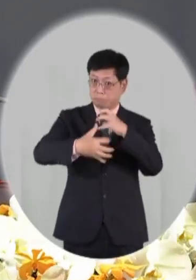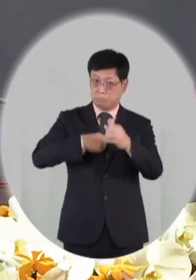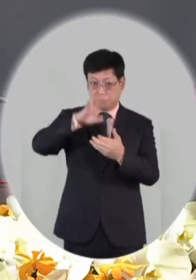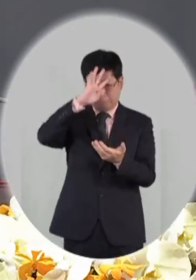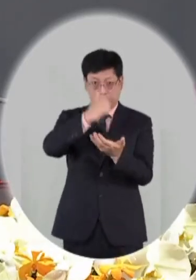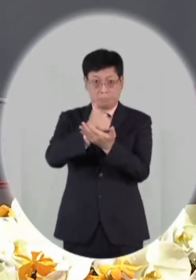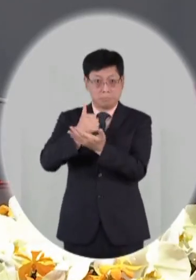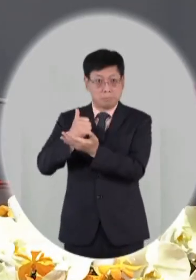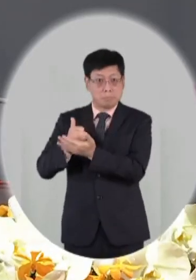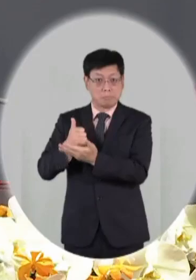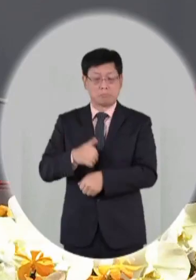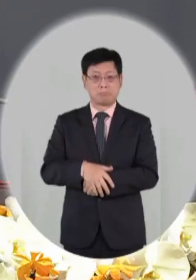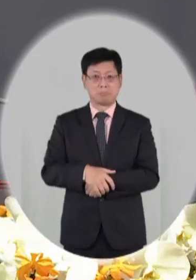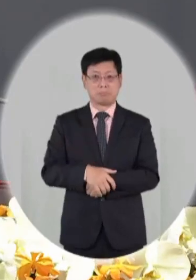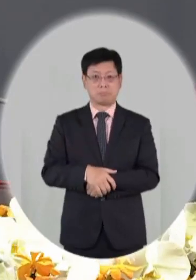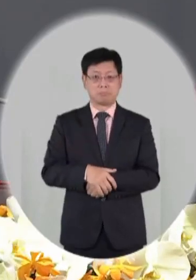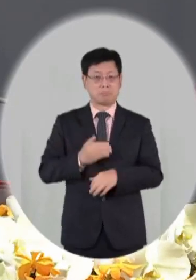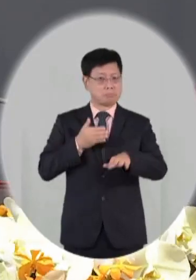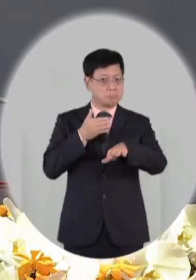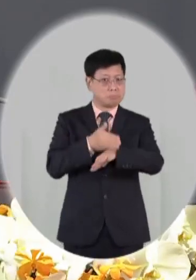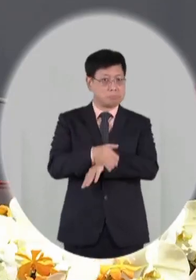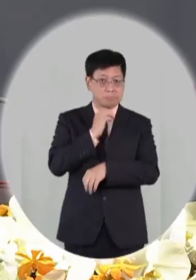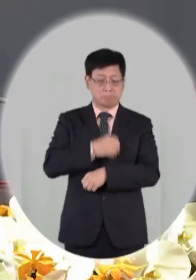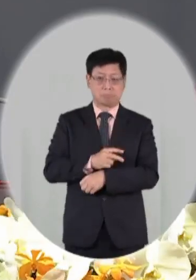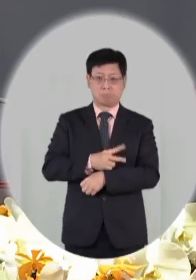病例已经超过